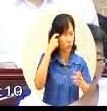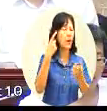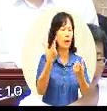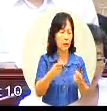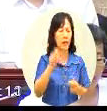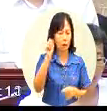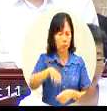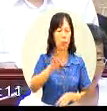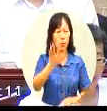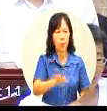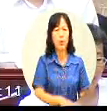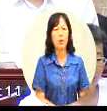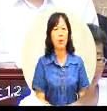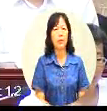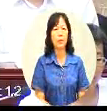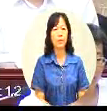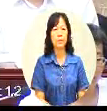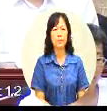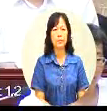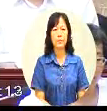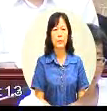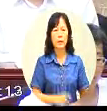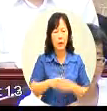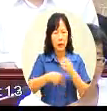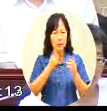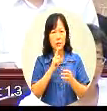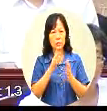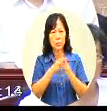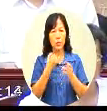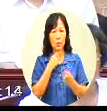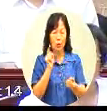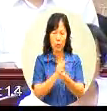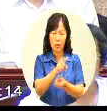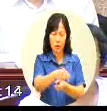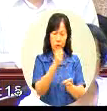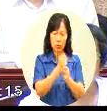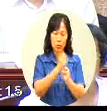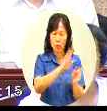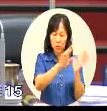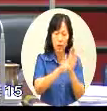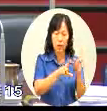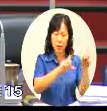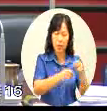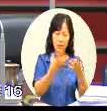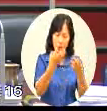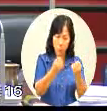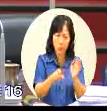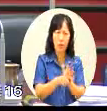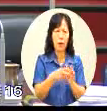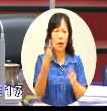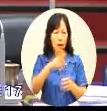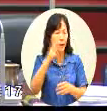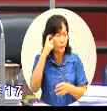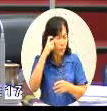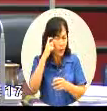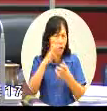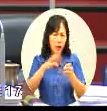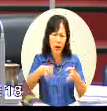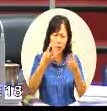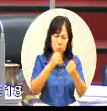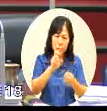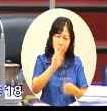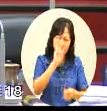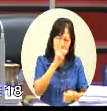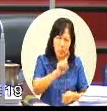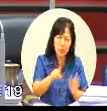赞同。哦，这完全赞同。我只是跟 我现在在问你的做法，你根据数字跟逻辑，我那数字到底哪里有错？逻